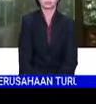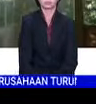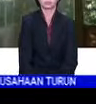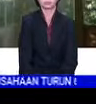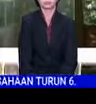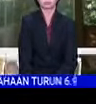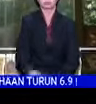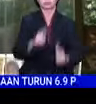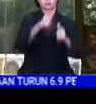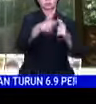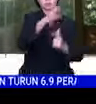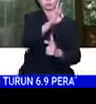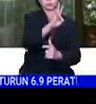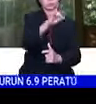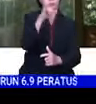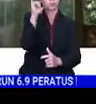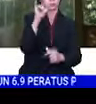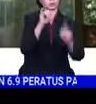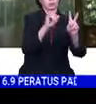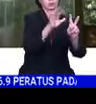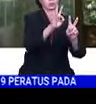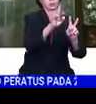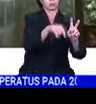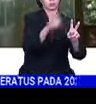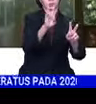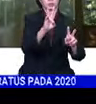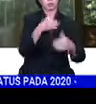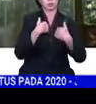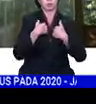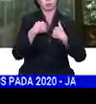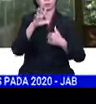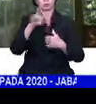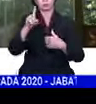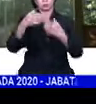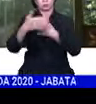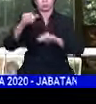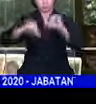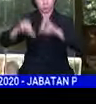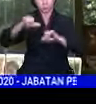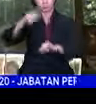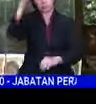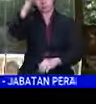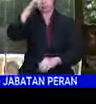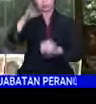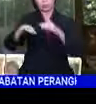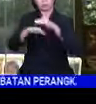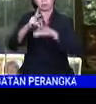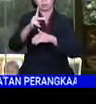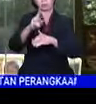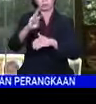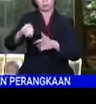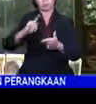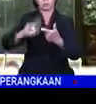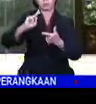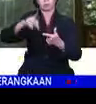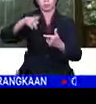Sehingga 26 Julai semalam 21, terdapat 51 mahkamah kerajaan di bawah KKM, KPT,